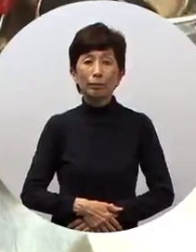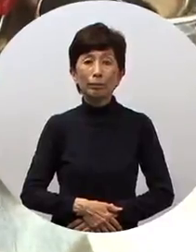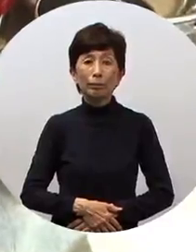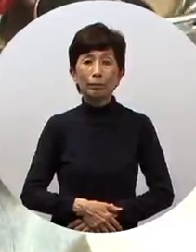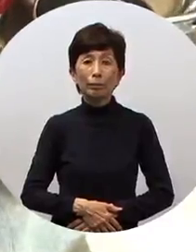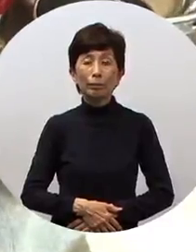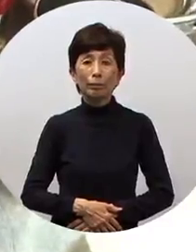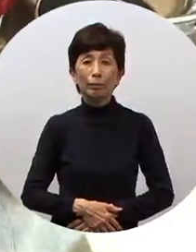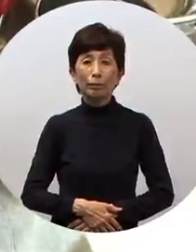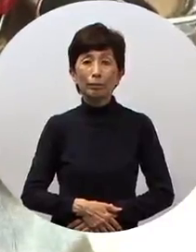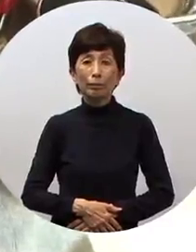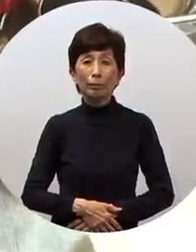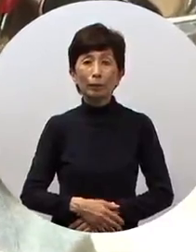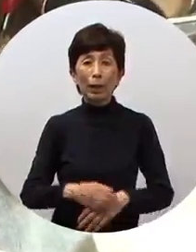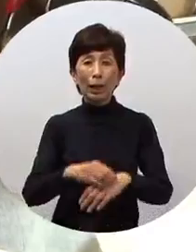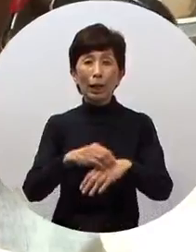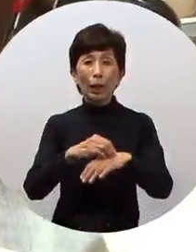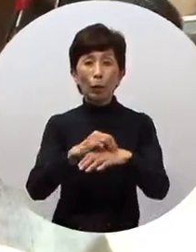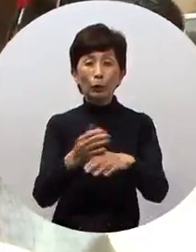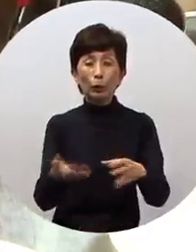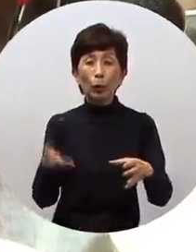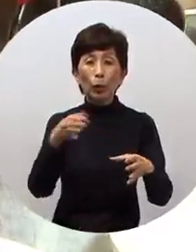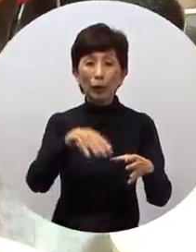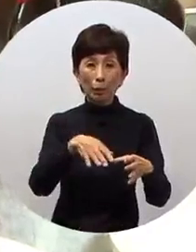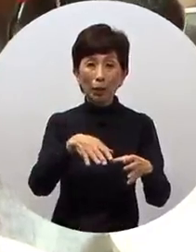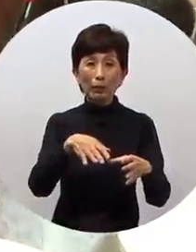続いて豚バラ肉を入れてください。